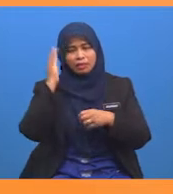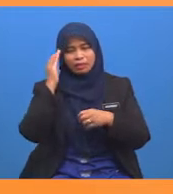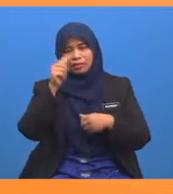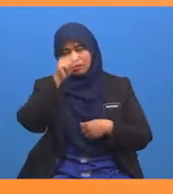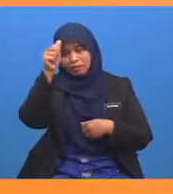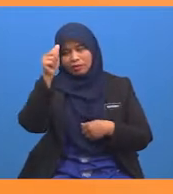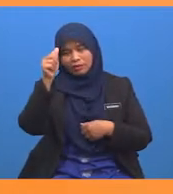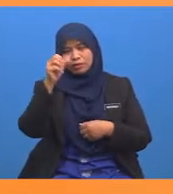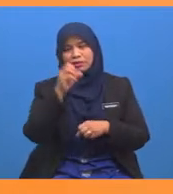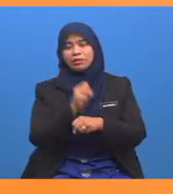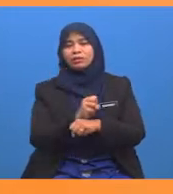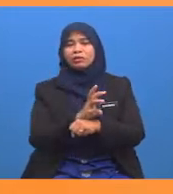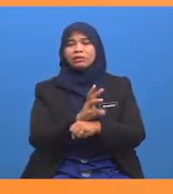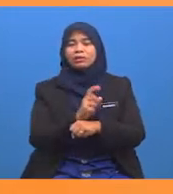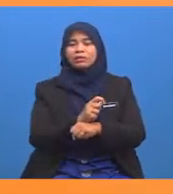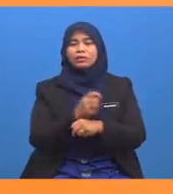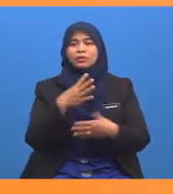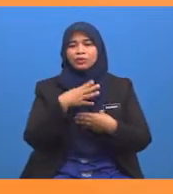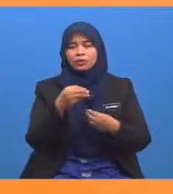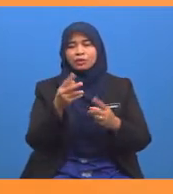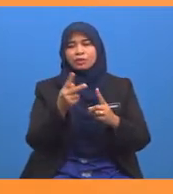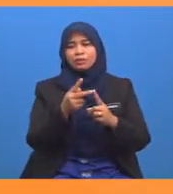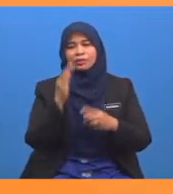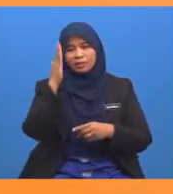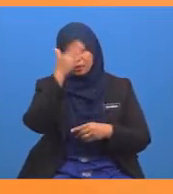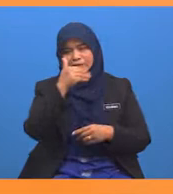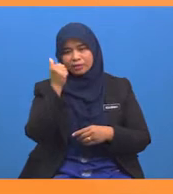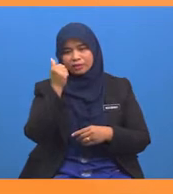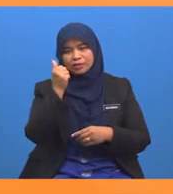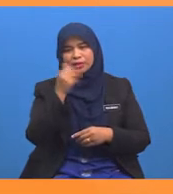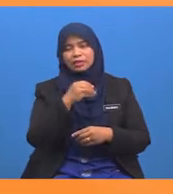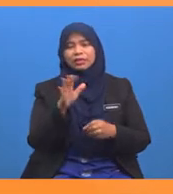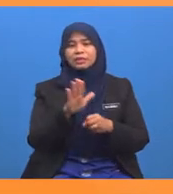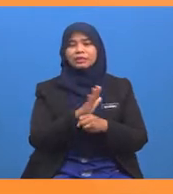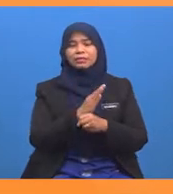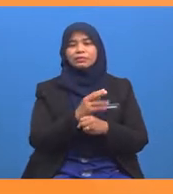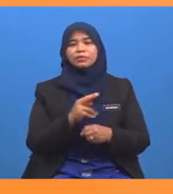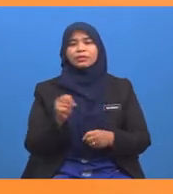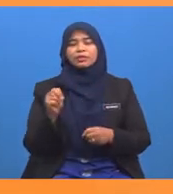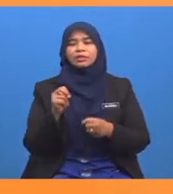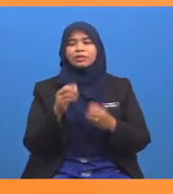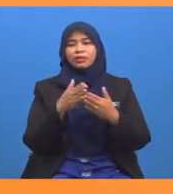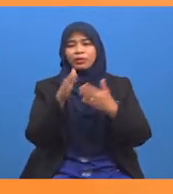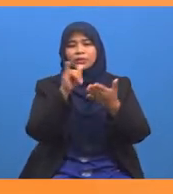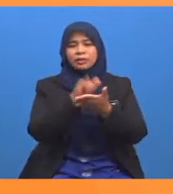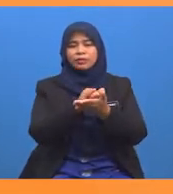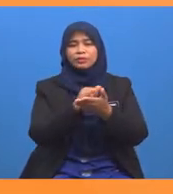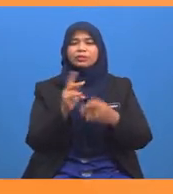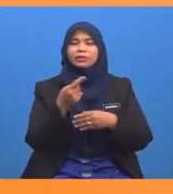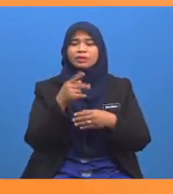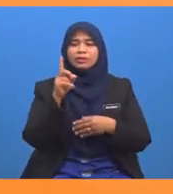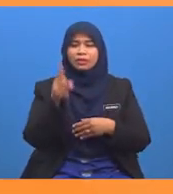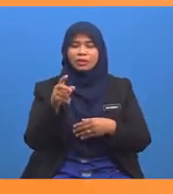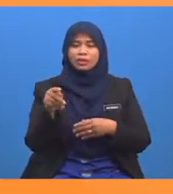Allah Subhanahu Wa Taala sukakan kecantikan dan kesempurnaan. Oleh itu, kita